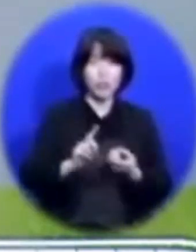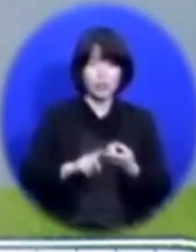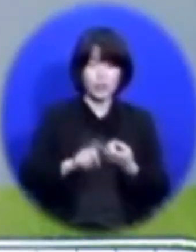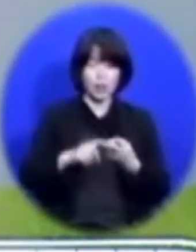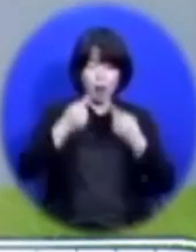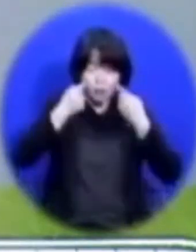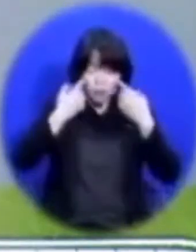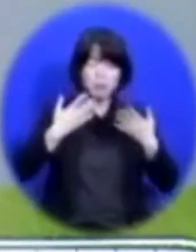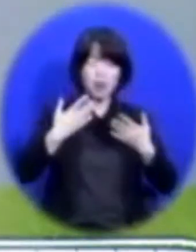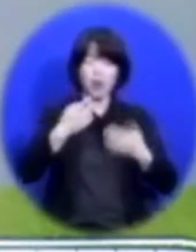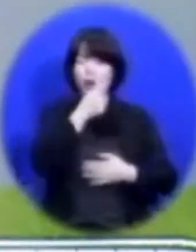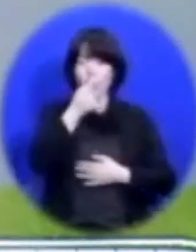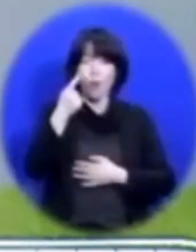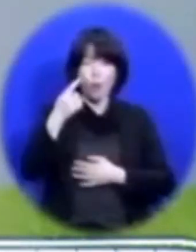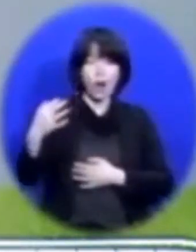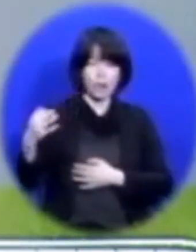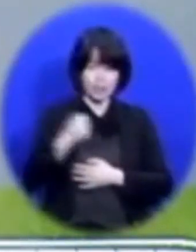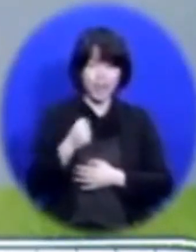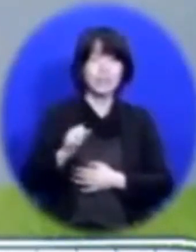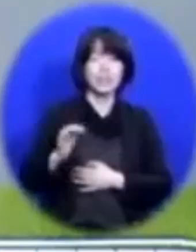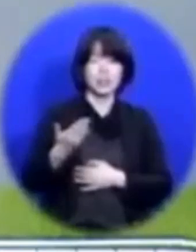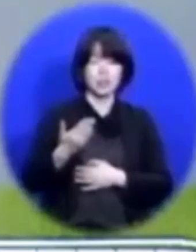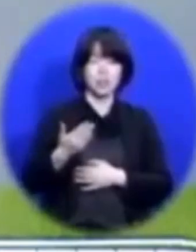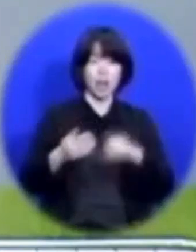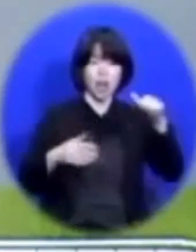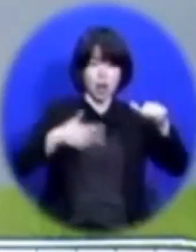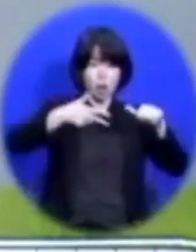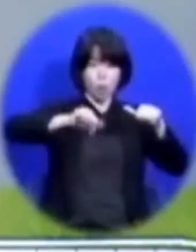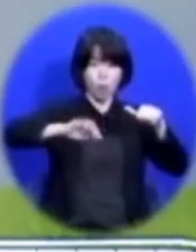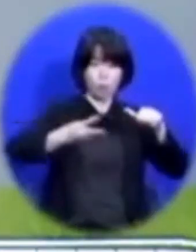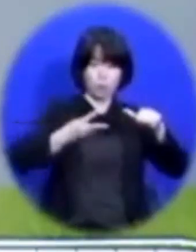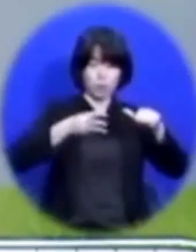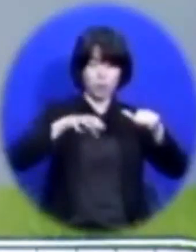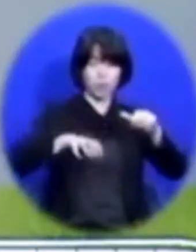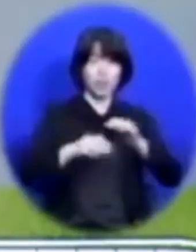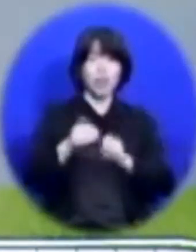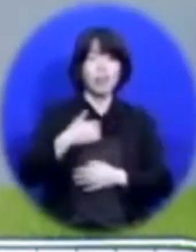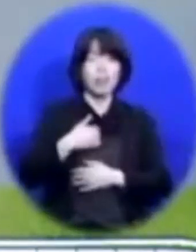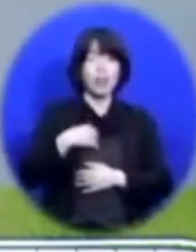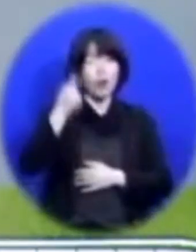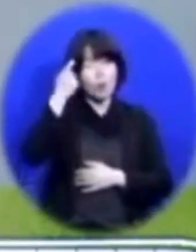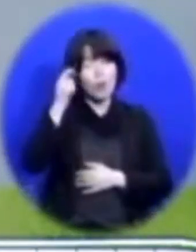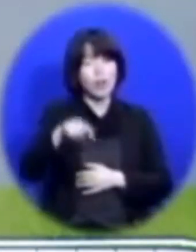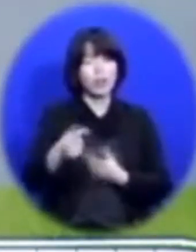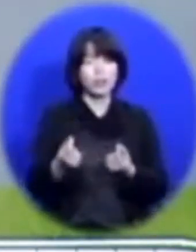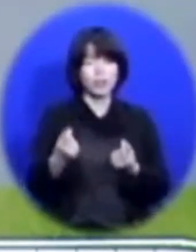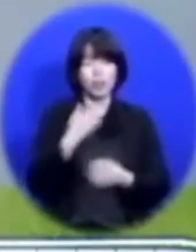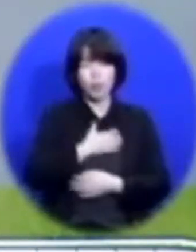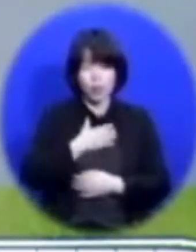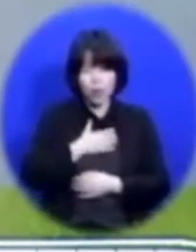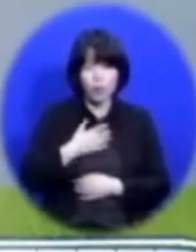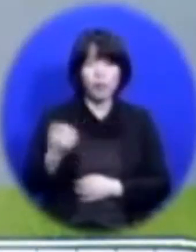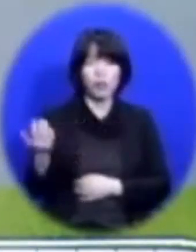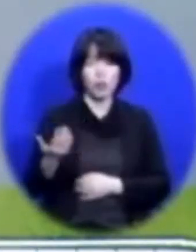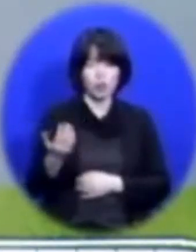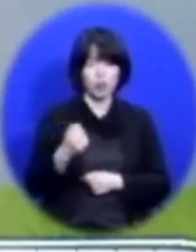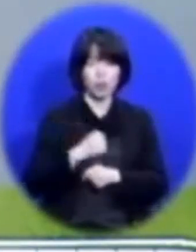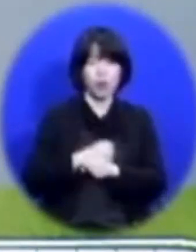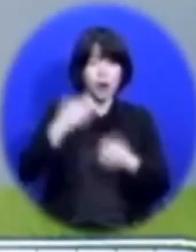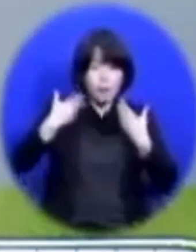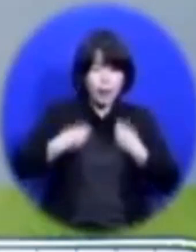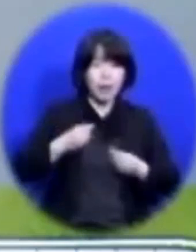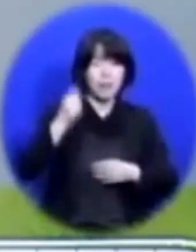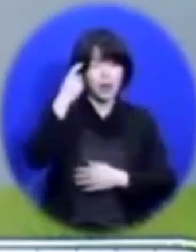이 정말로당신과함께계신다는것을확실히확인해야합니다. 5절에서그분